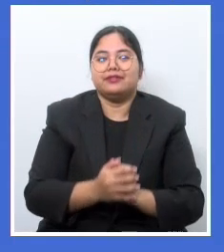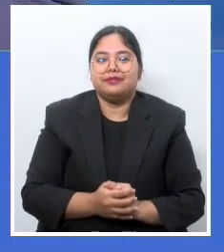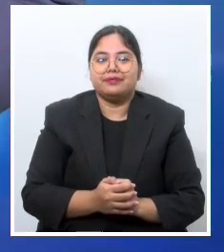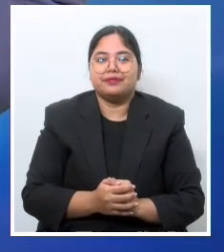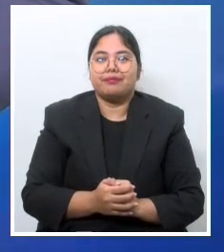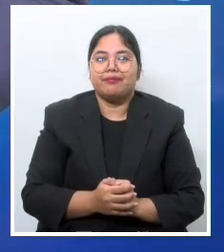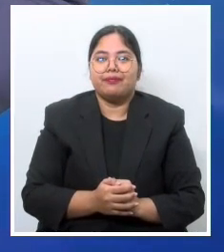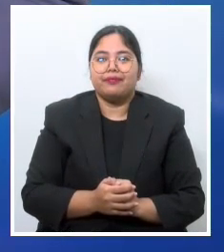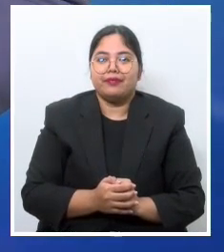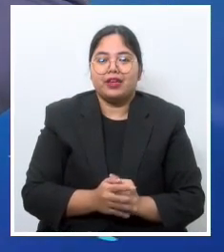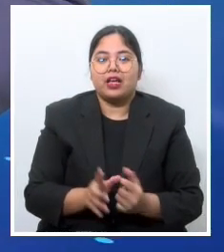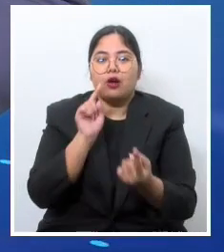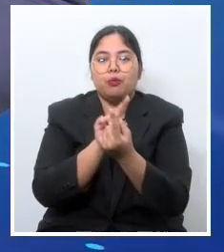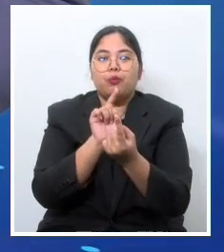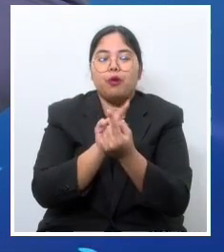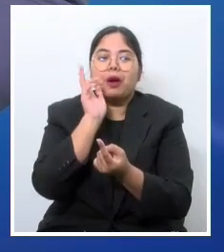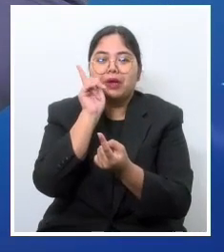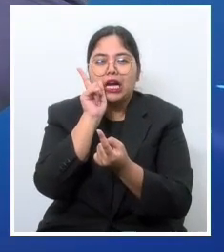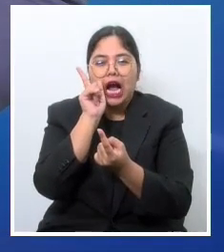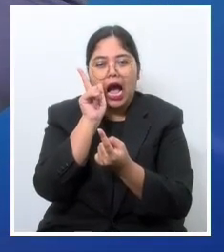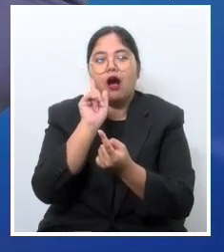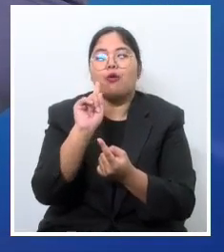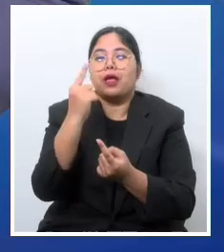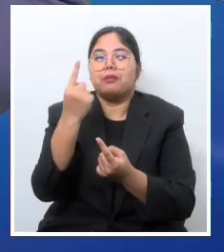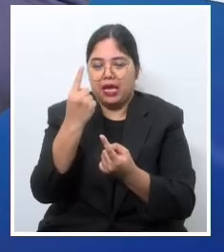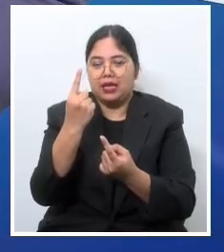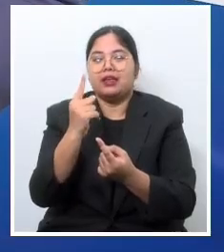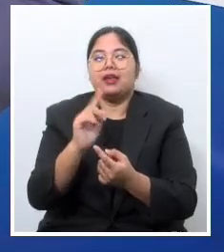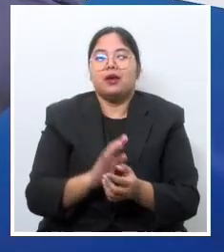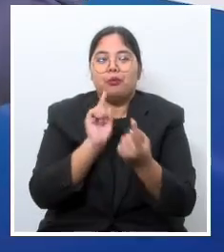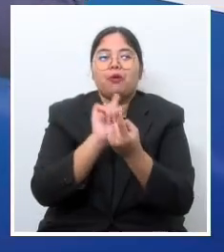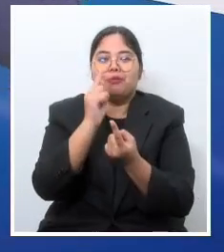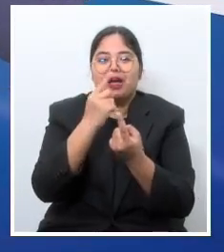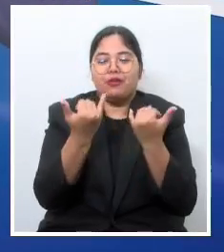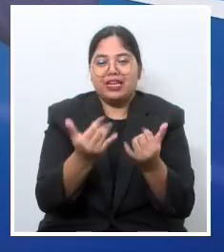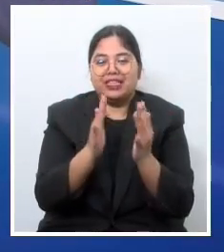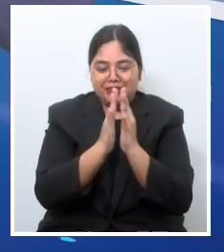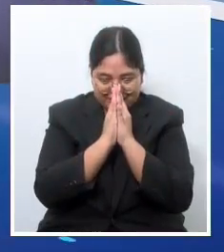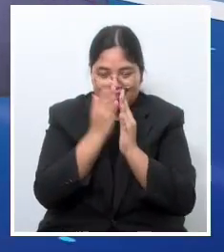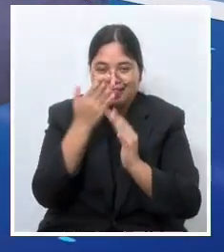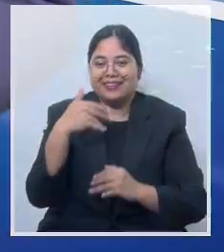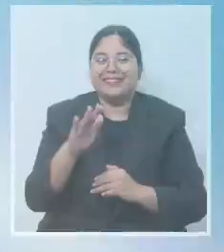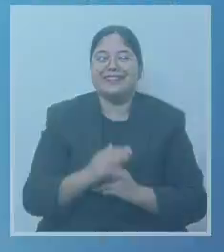ด้วยพบกับข่าวติดเทรนได้ใหม่ในวันพฤหัสสวัดีหน้าสำหรับวันนี้สวัสดีค่ะ